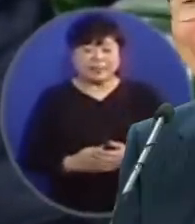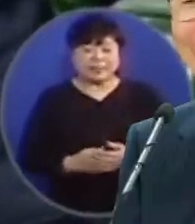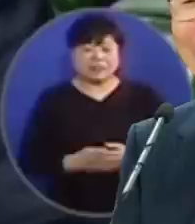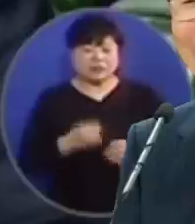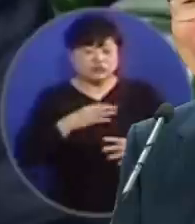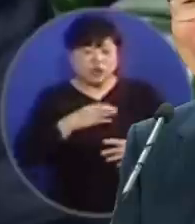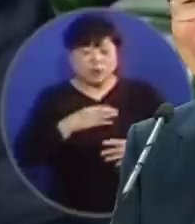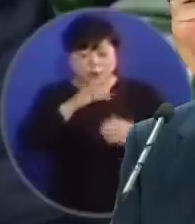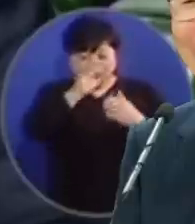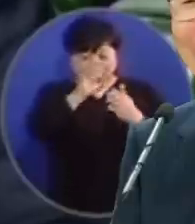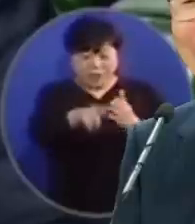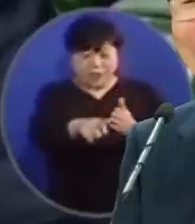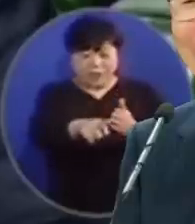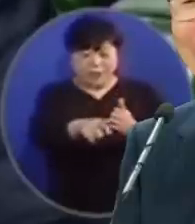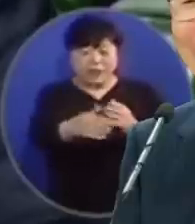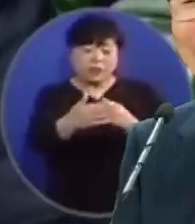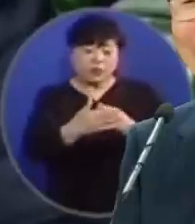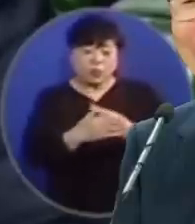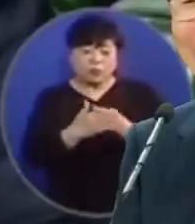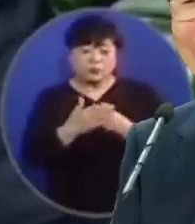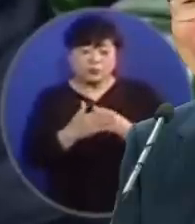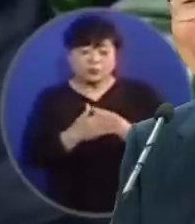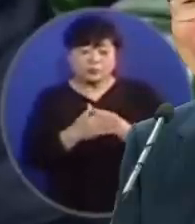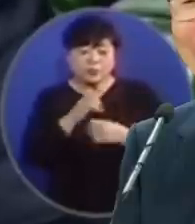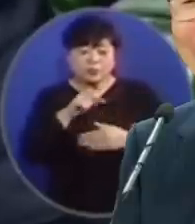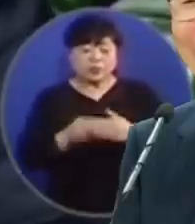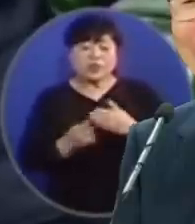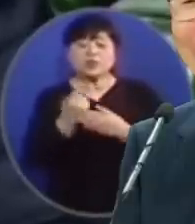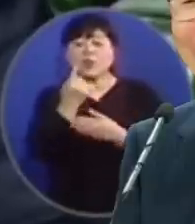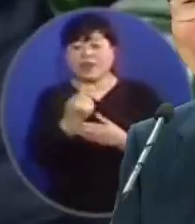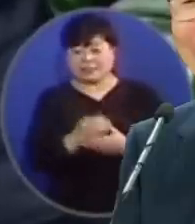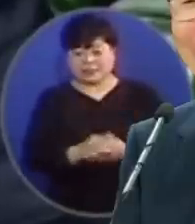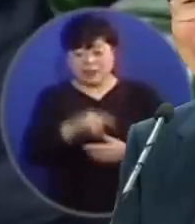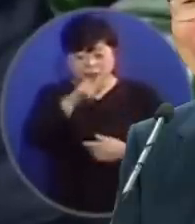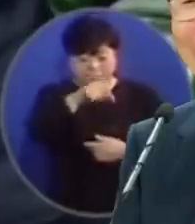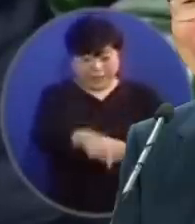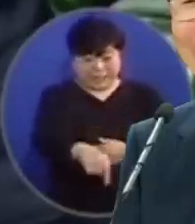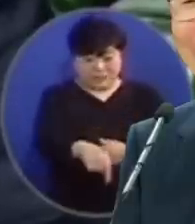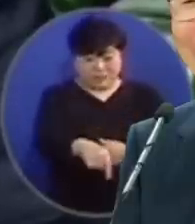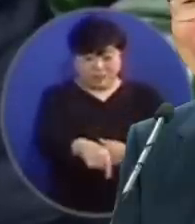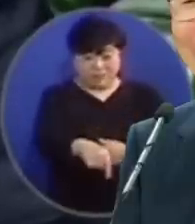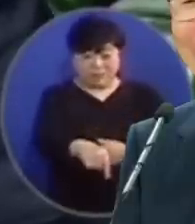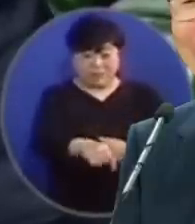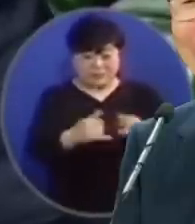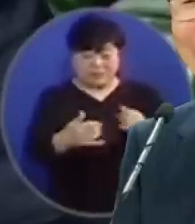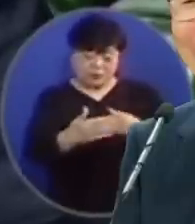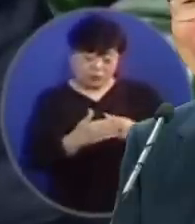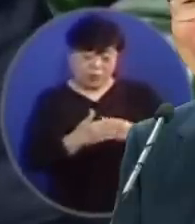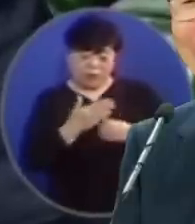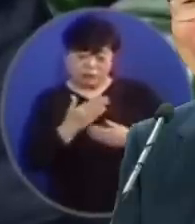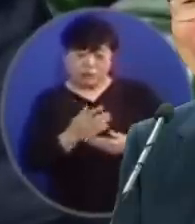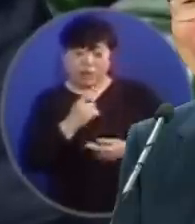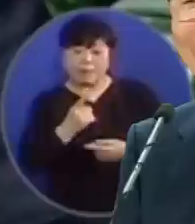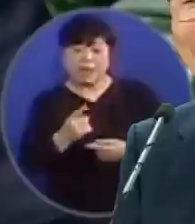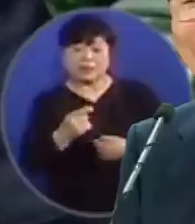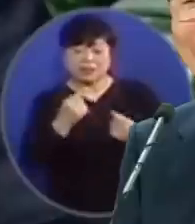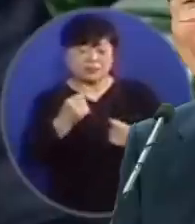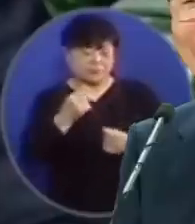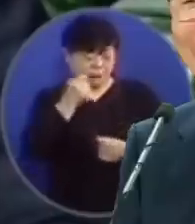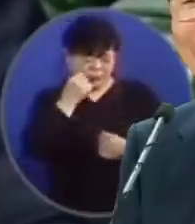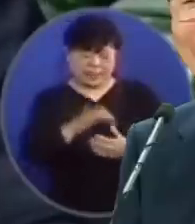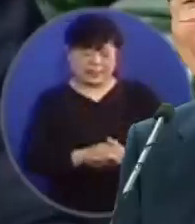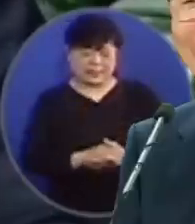두려움이 있을 때 도움이 속에서 와야지 바깥에서 사람들이 도와준다고 말해도 큰 힘이 안